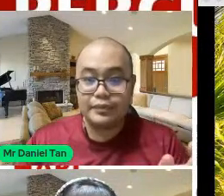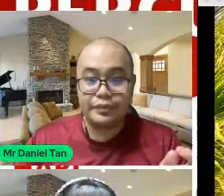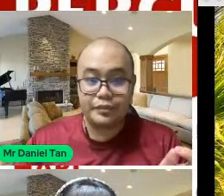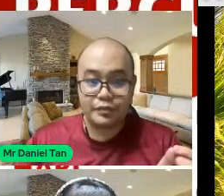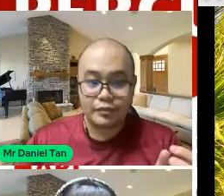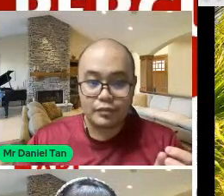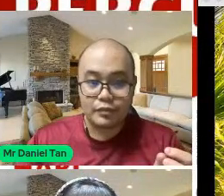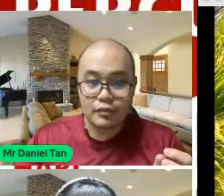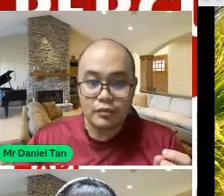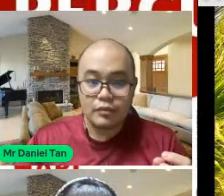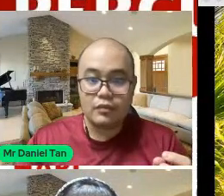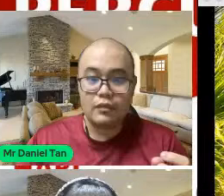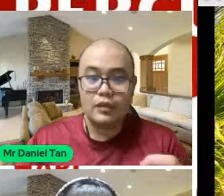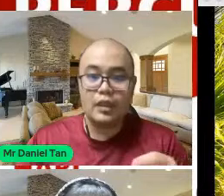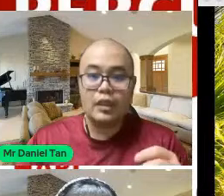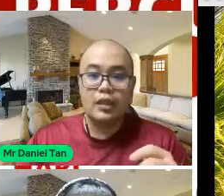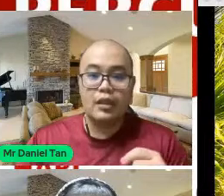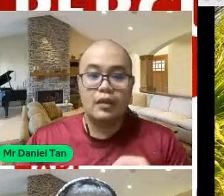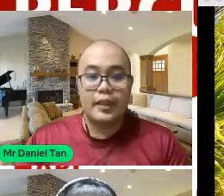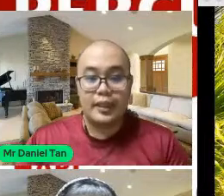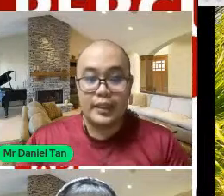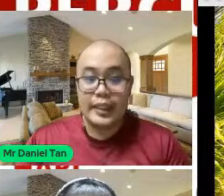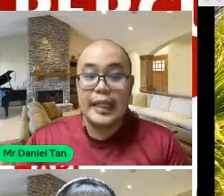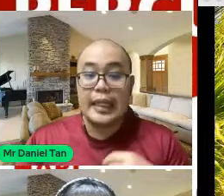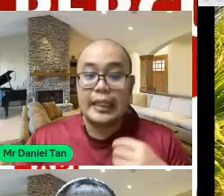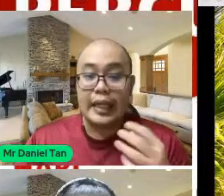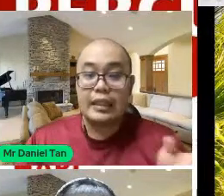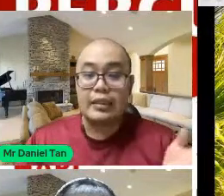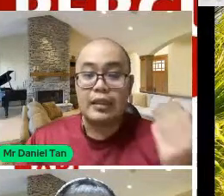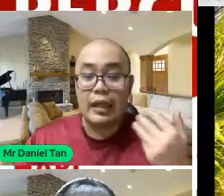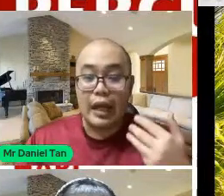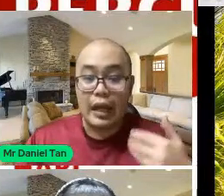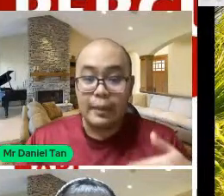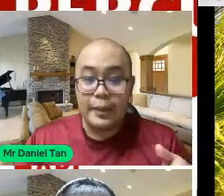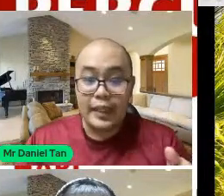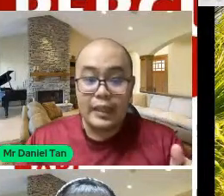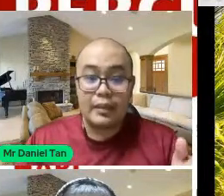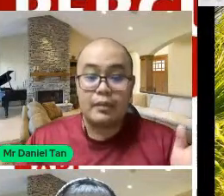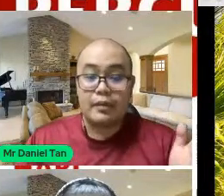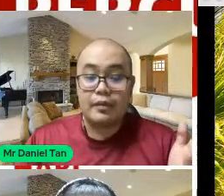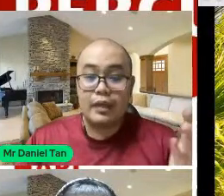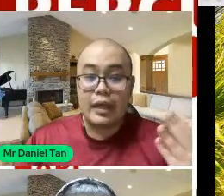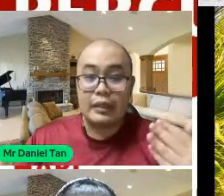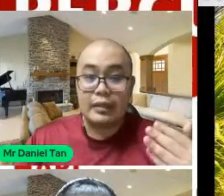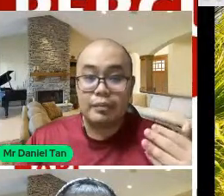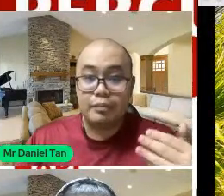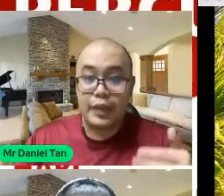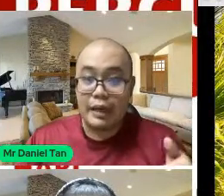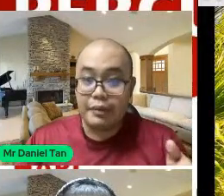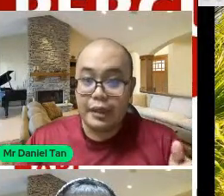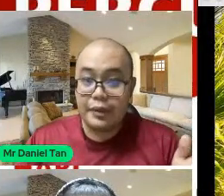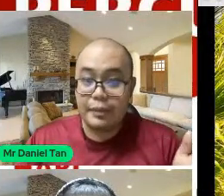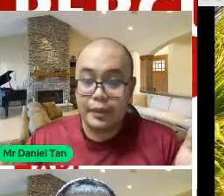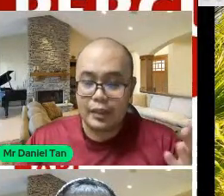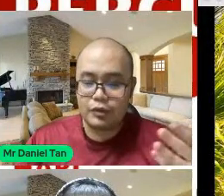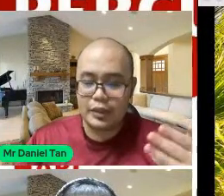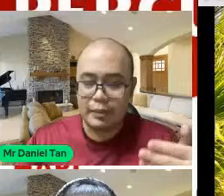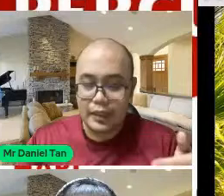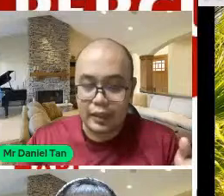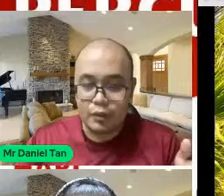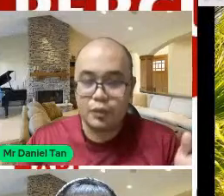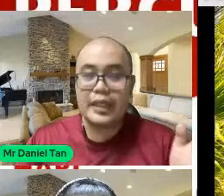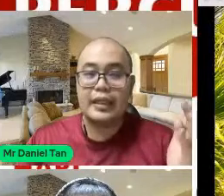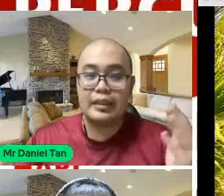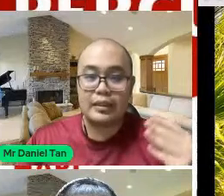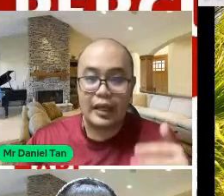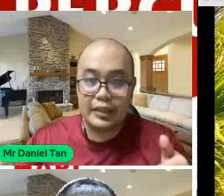rekannya udah oke dan apabila berhari-hari bea